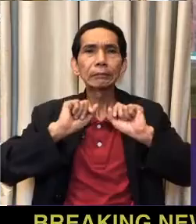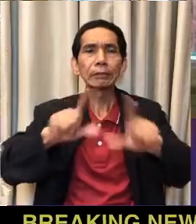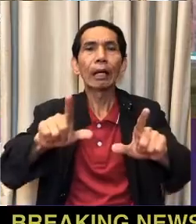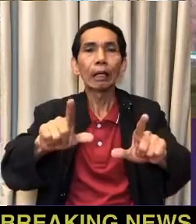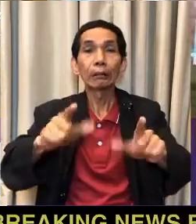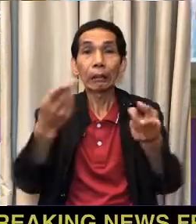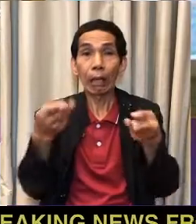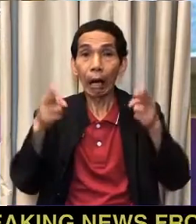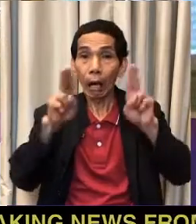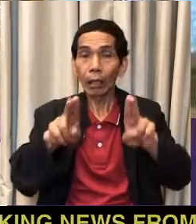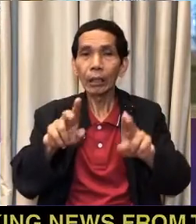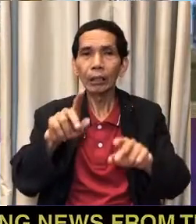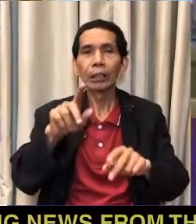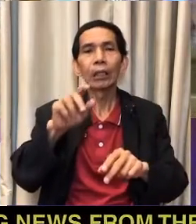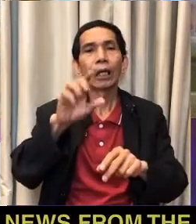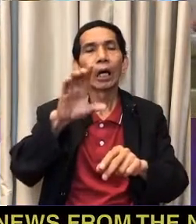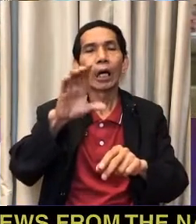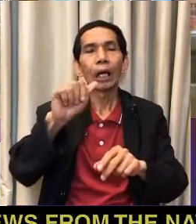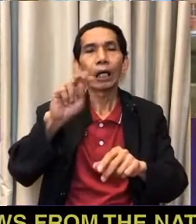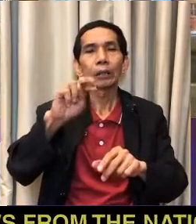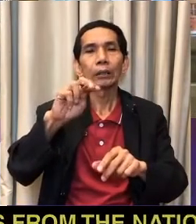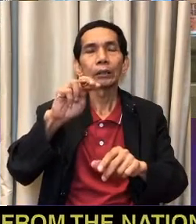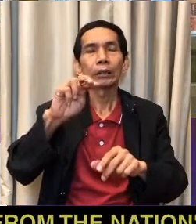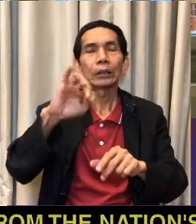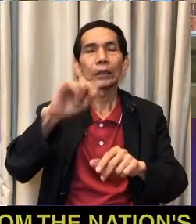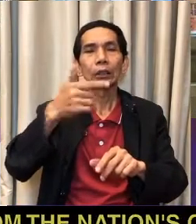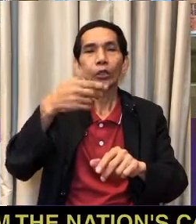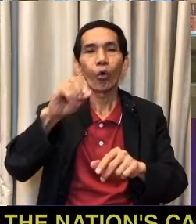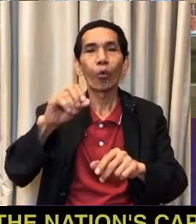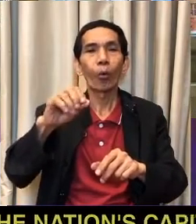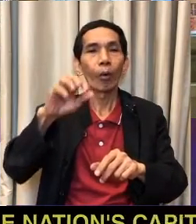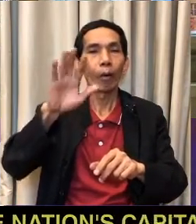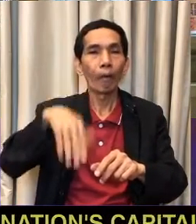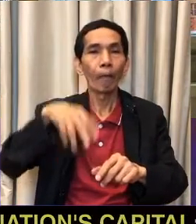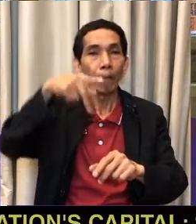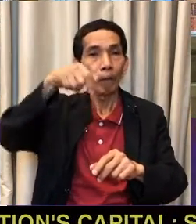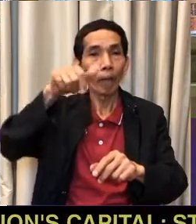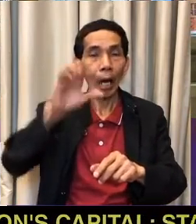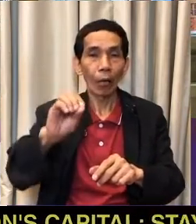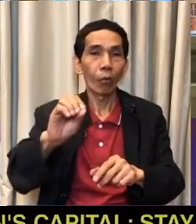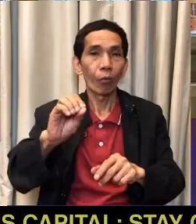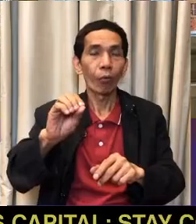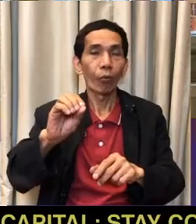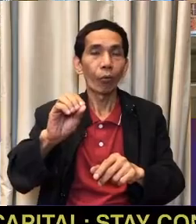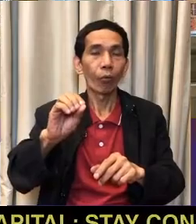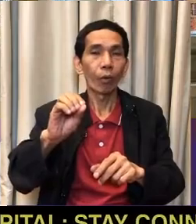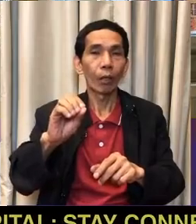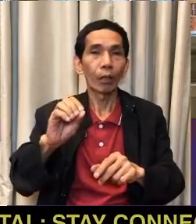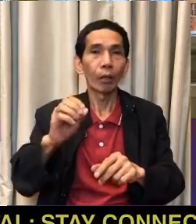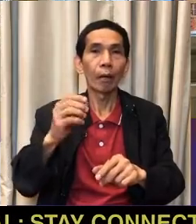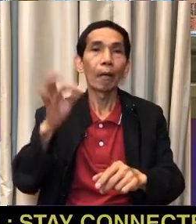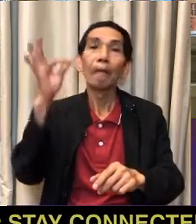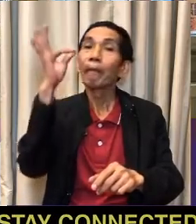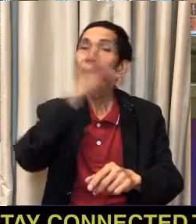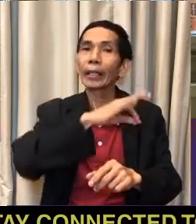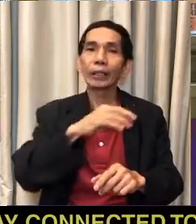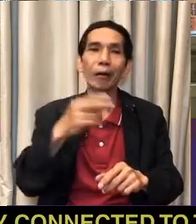Na nangyayari sa Canonigo Street, Paco. Ito po ay fake news,